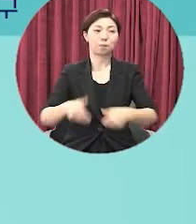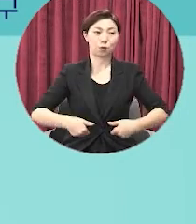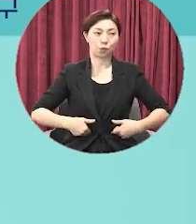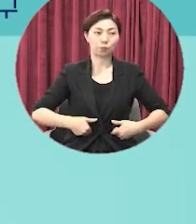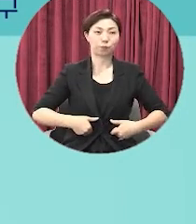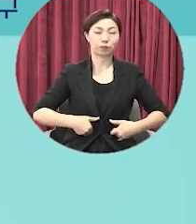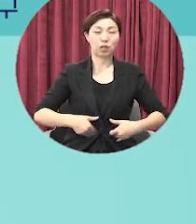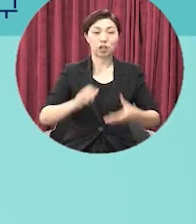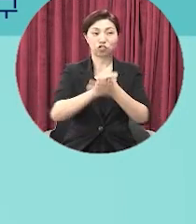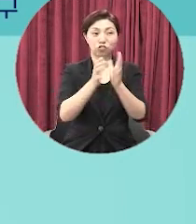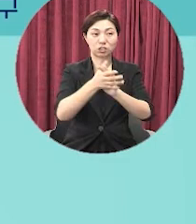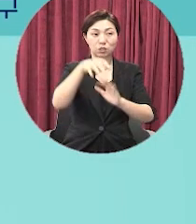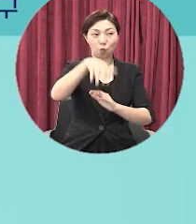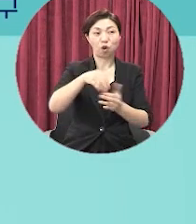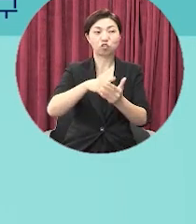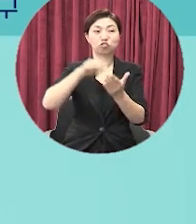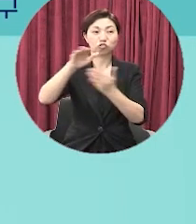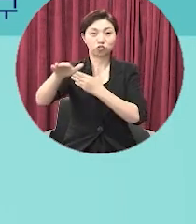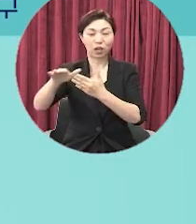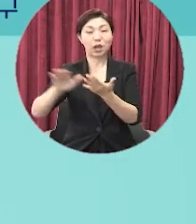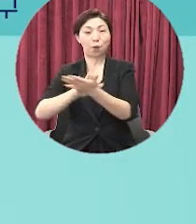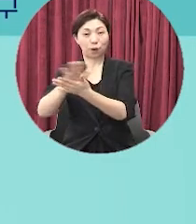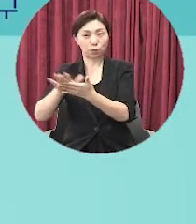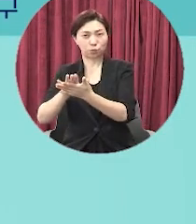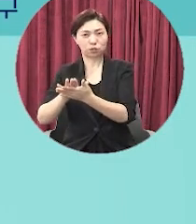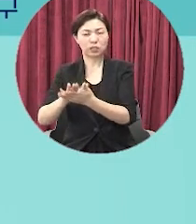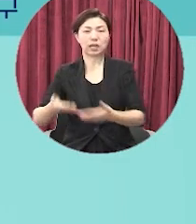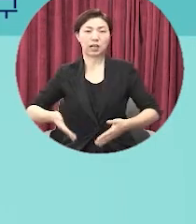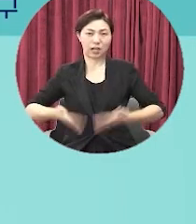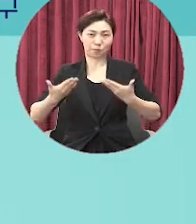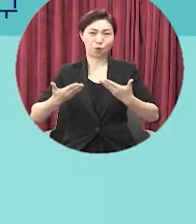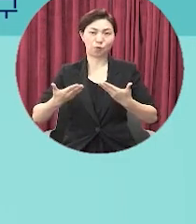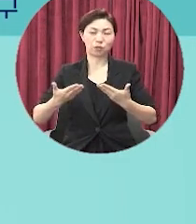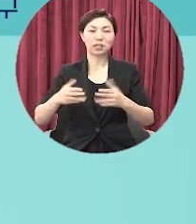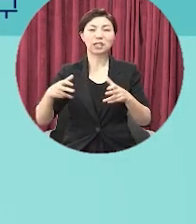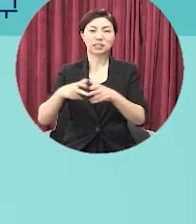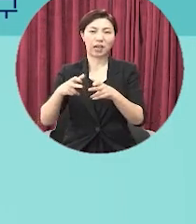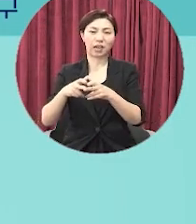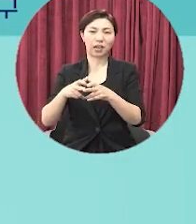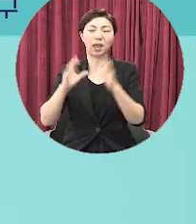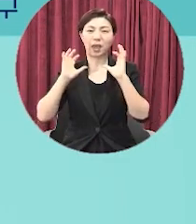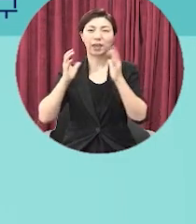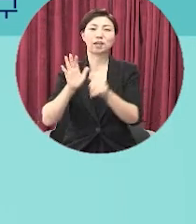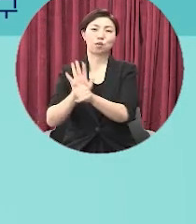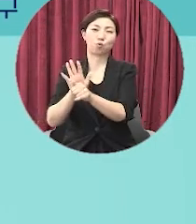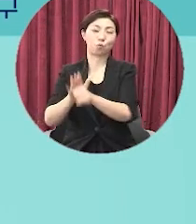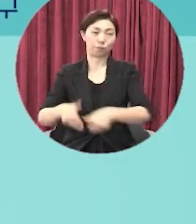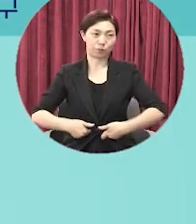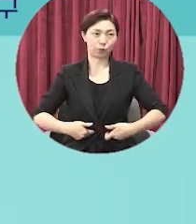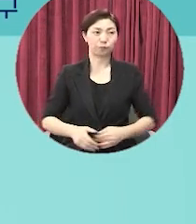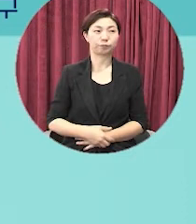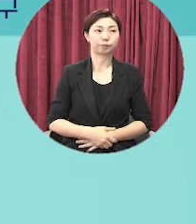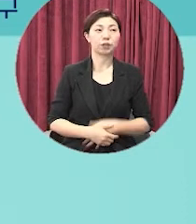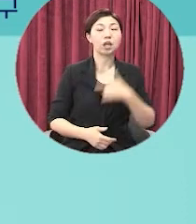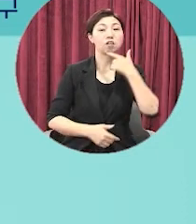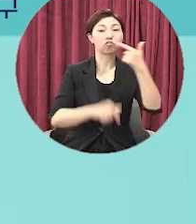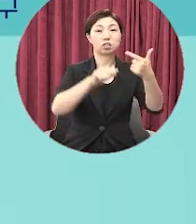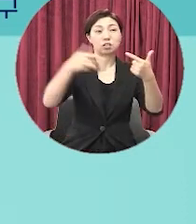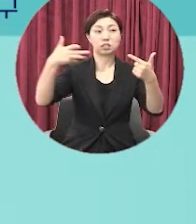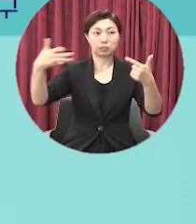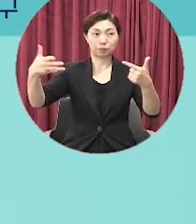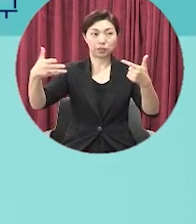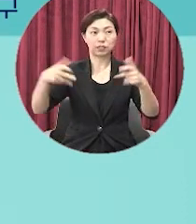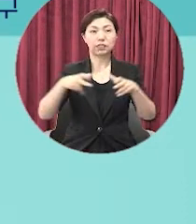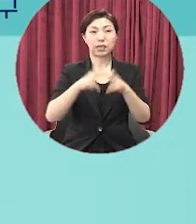경증 하나에게 좀 도움이 될 수 있겠습니다 요기서 18세 이 비만 같은 경우에 있어서 더 장애 나도 돌봄서비스